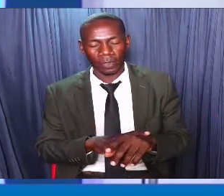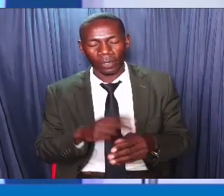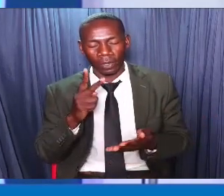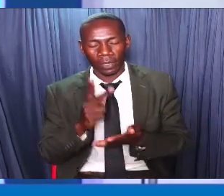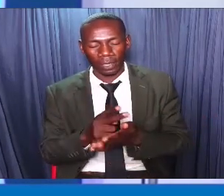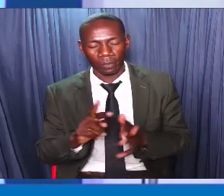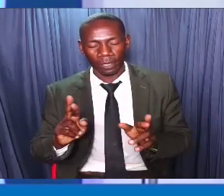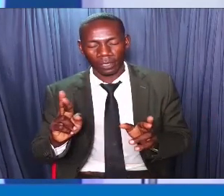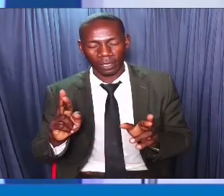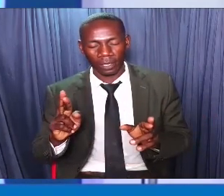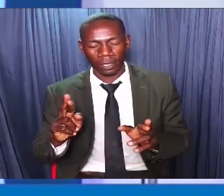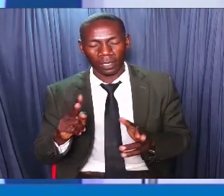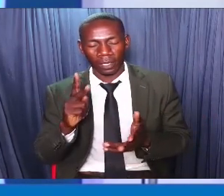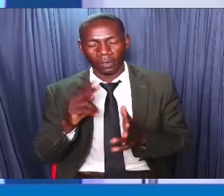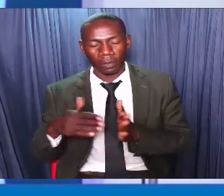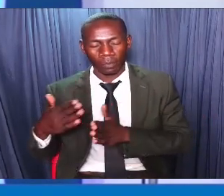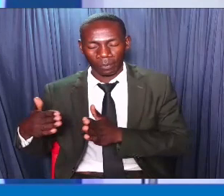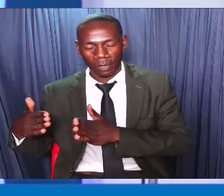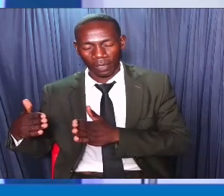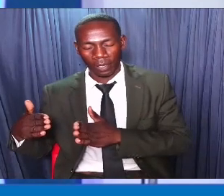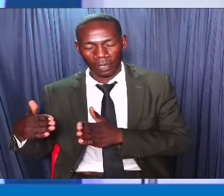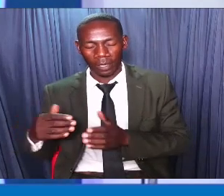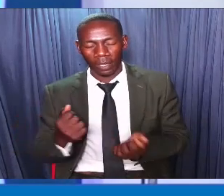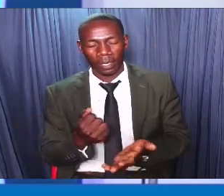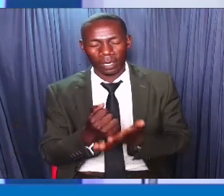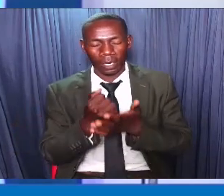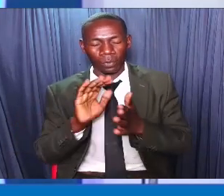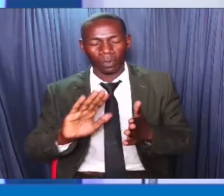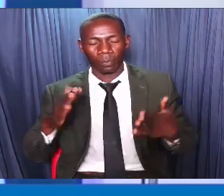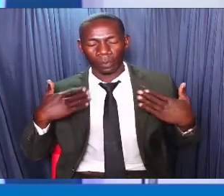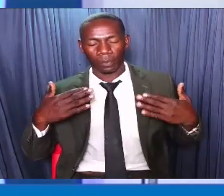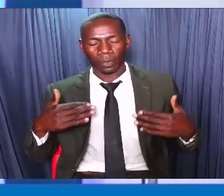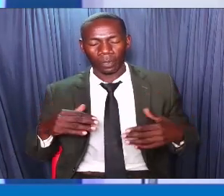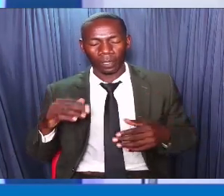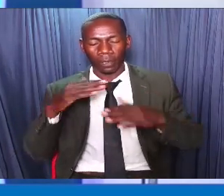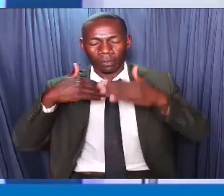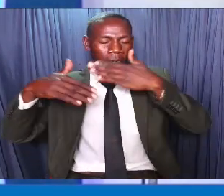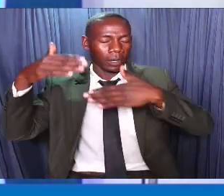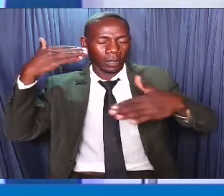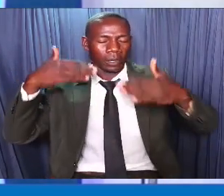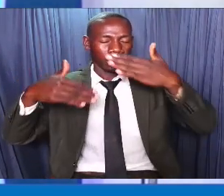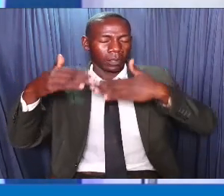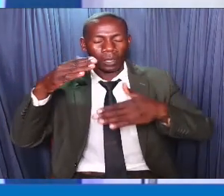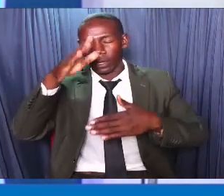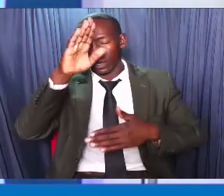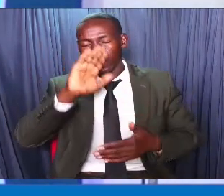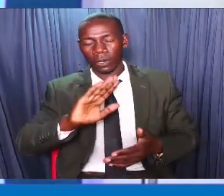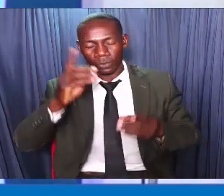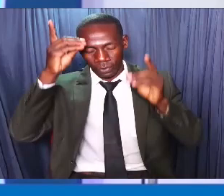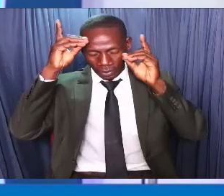umeyaweka tayari, umeyatayarisha. Jalia Bwana watu wako mkubwa kwa mdogo ewe Mungu